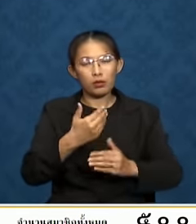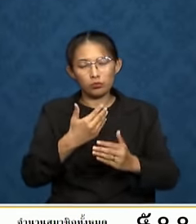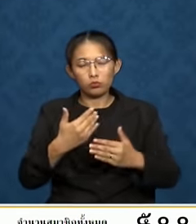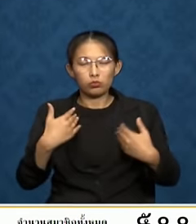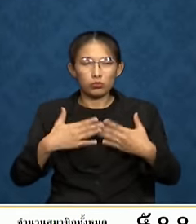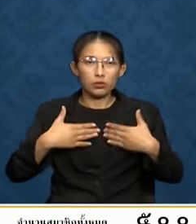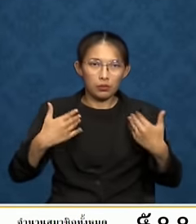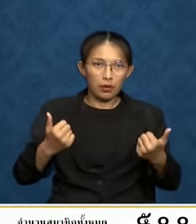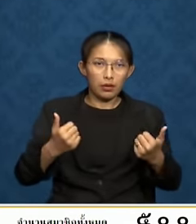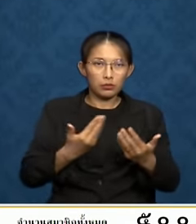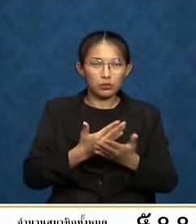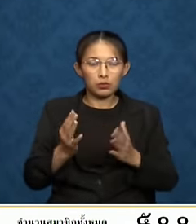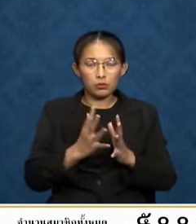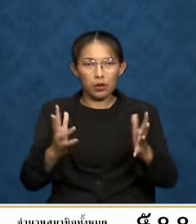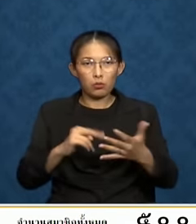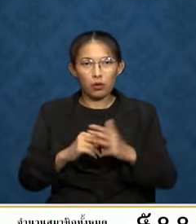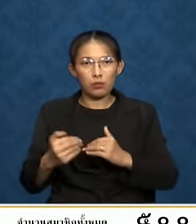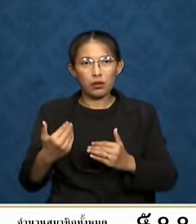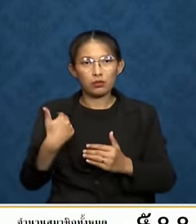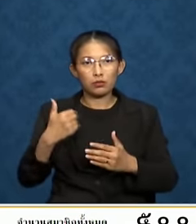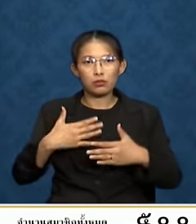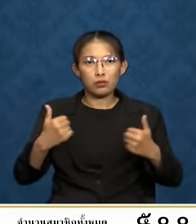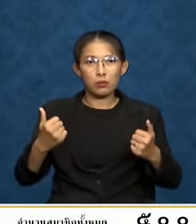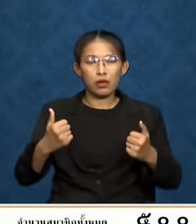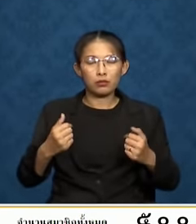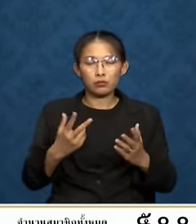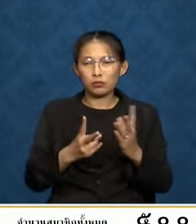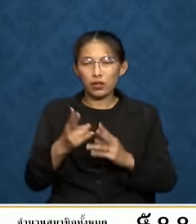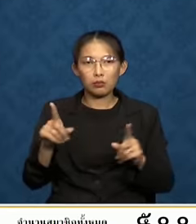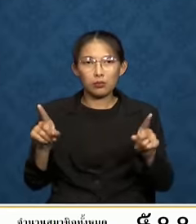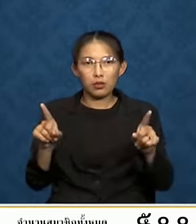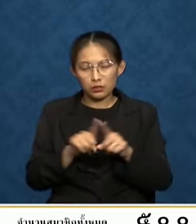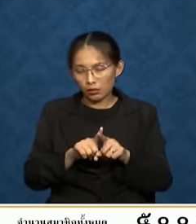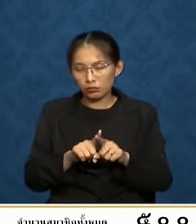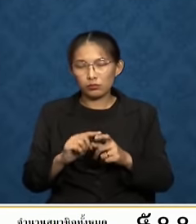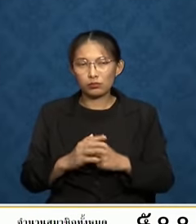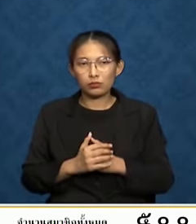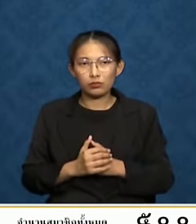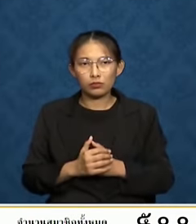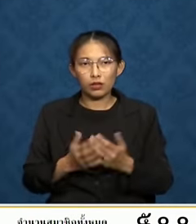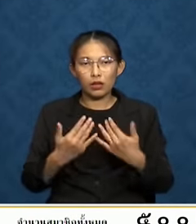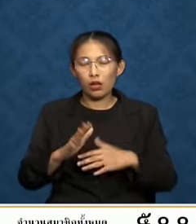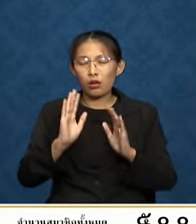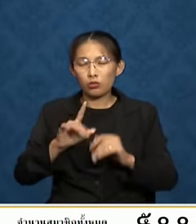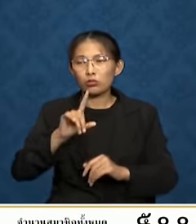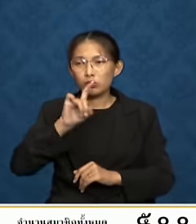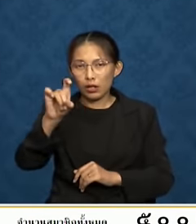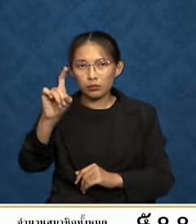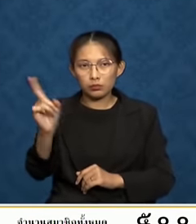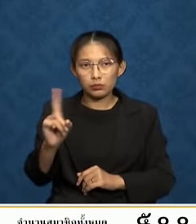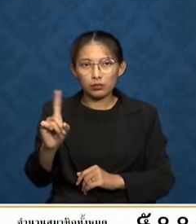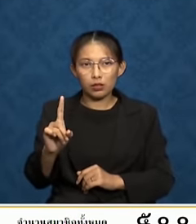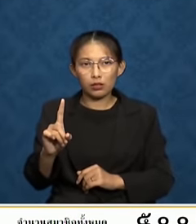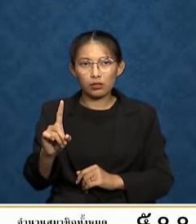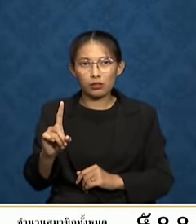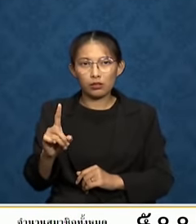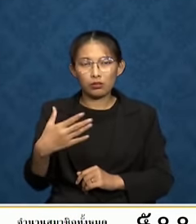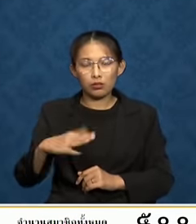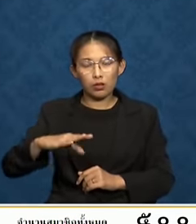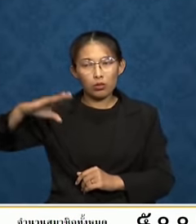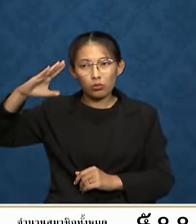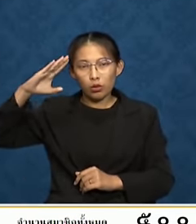ถูกเรามีคนอำนวยคตัดแบบเดียวกันชิ้นเดียวกันเหมือนกันหมดอแล้วคนก็ถามว่าแล้วกอง